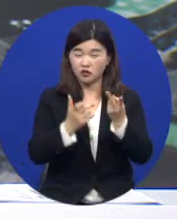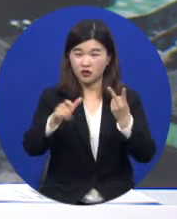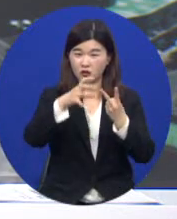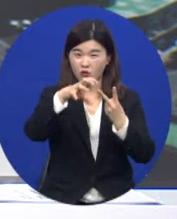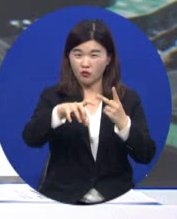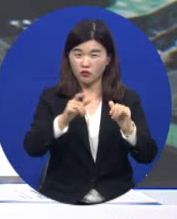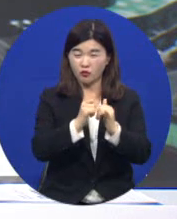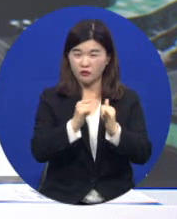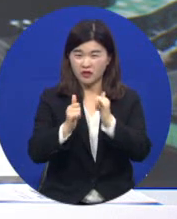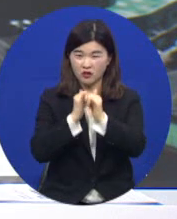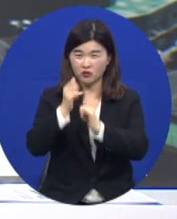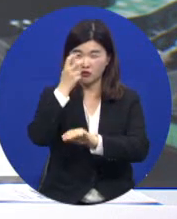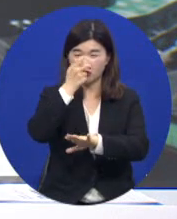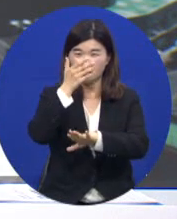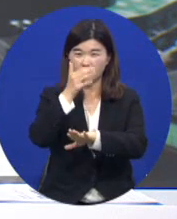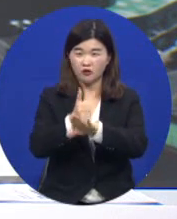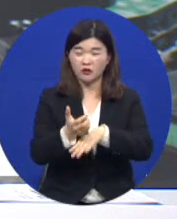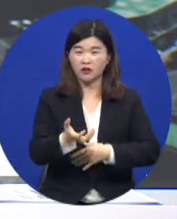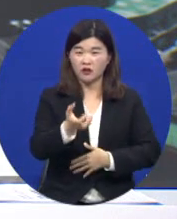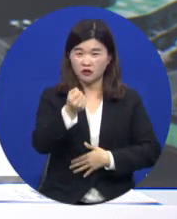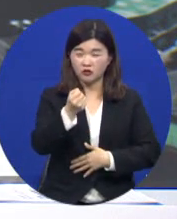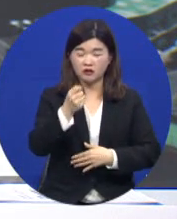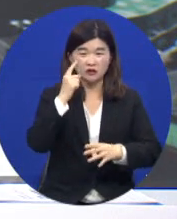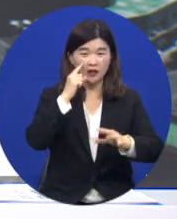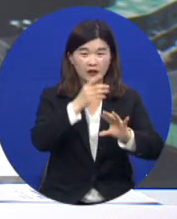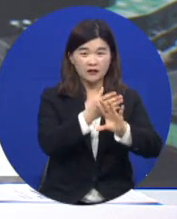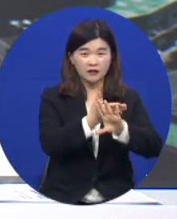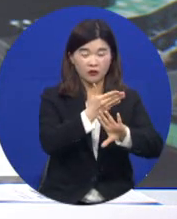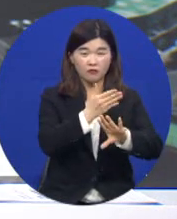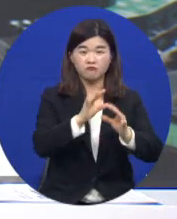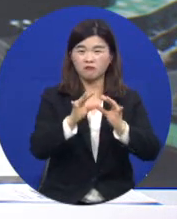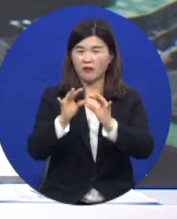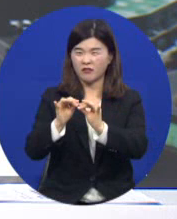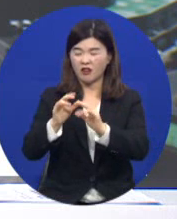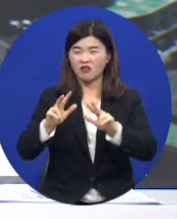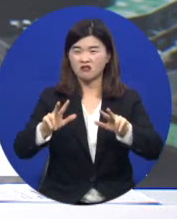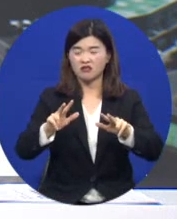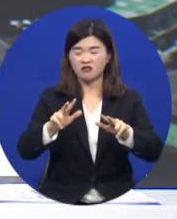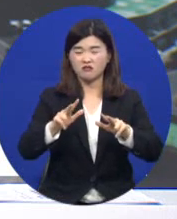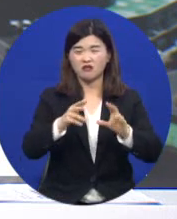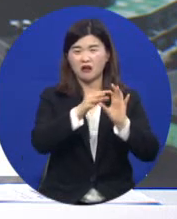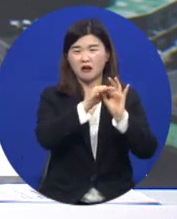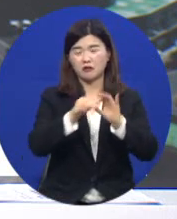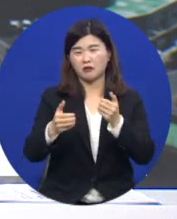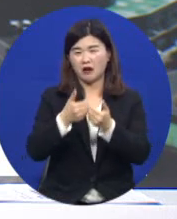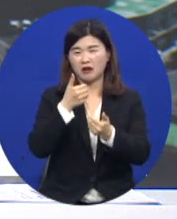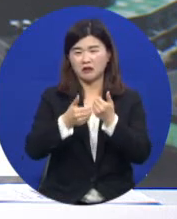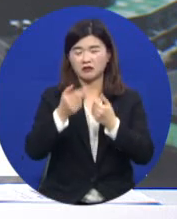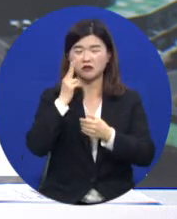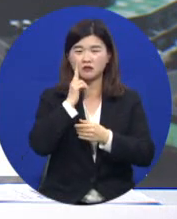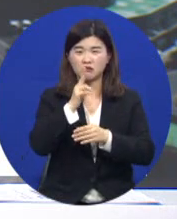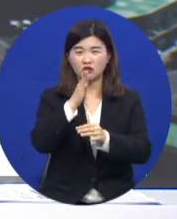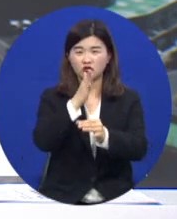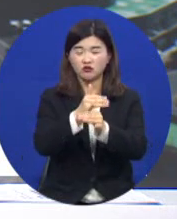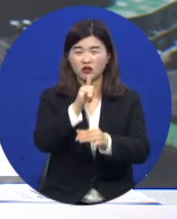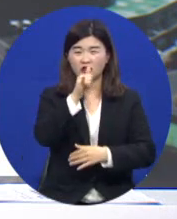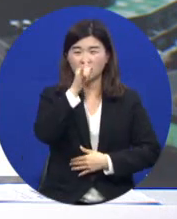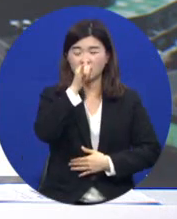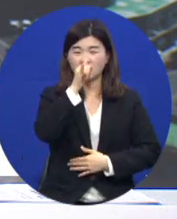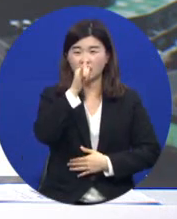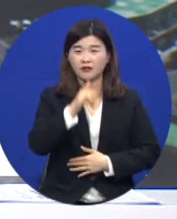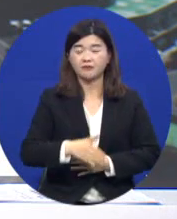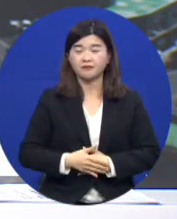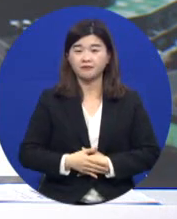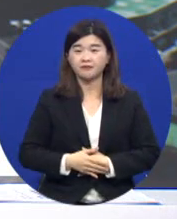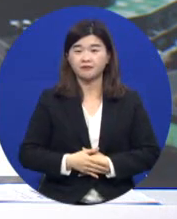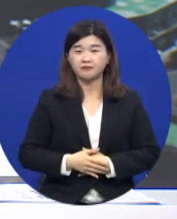제주제2공항 도민 여론조사에 대한 결과를 놓고 찬반 양측이 엇갈린 해석을 내놓으면서 논란이 좀처럼 가라앉지 않고